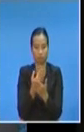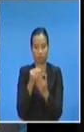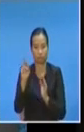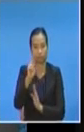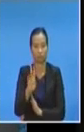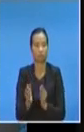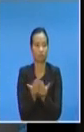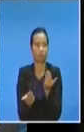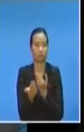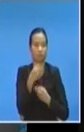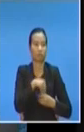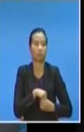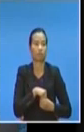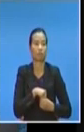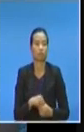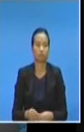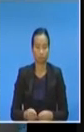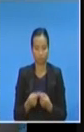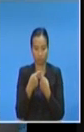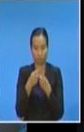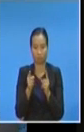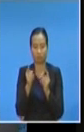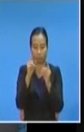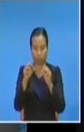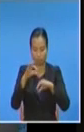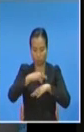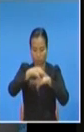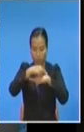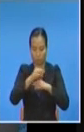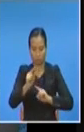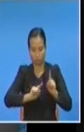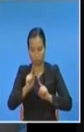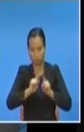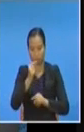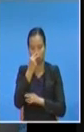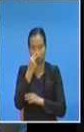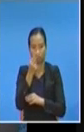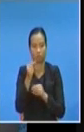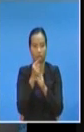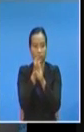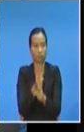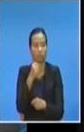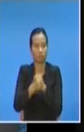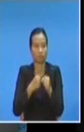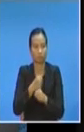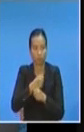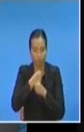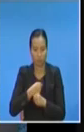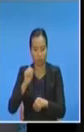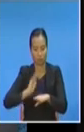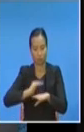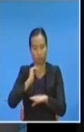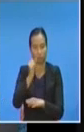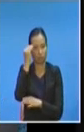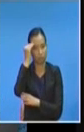คุณธรรมที่ชัดเจนซึ่งในการพิจารณาแต่งตั้งโยกย้ายต้องคำนึงถึงอาวุโสและความรู้ความสามารถประกอบ